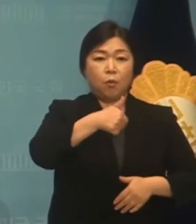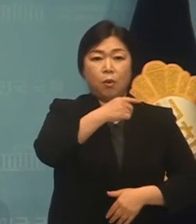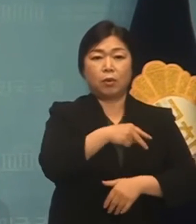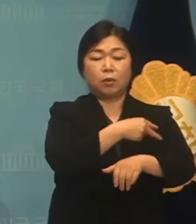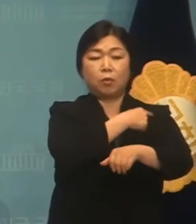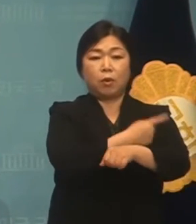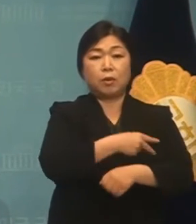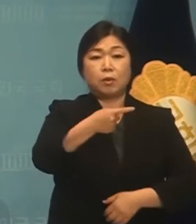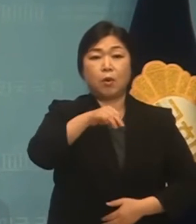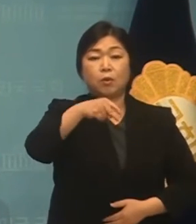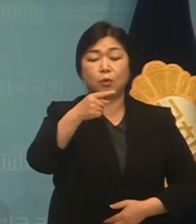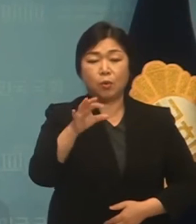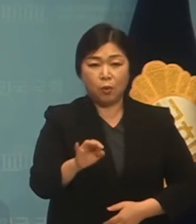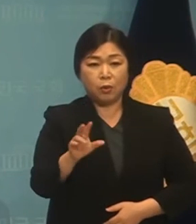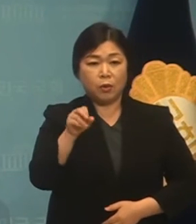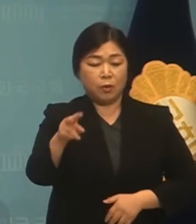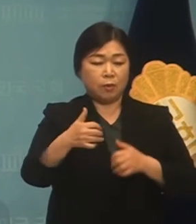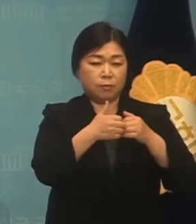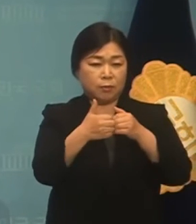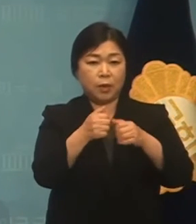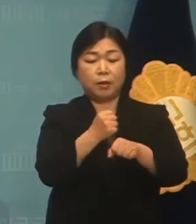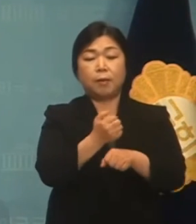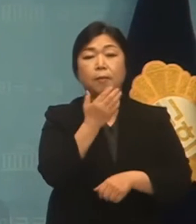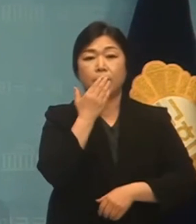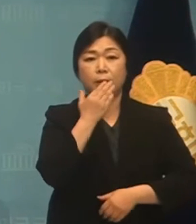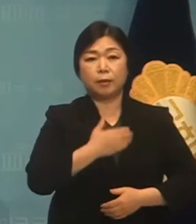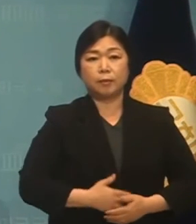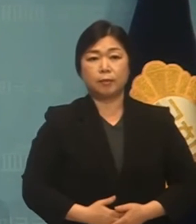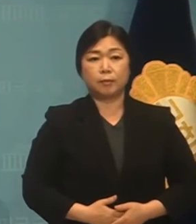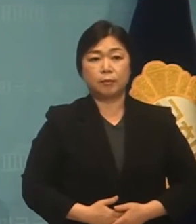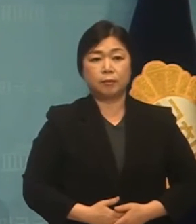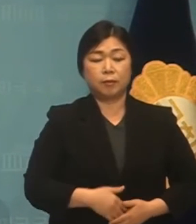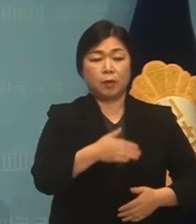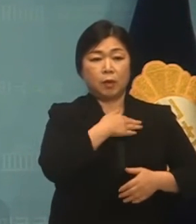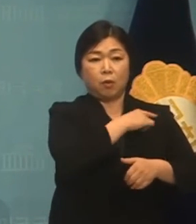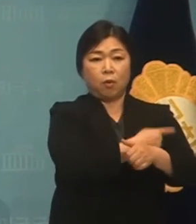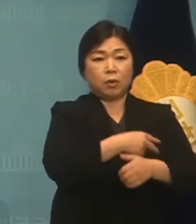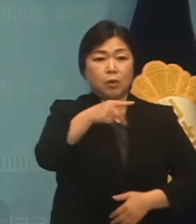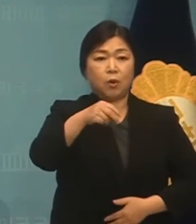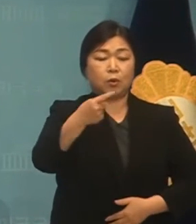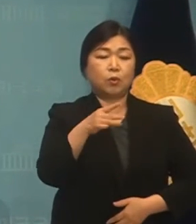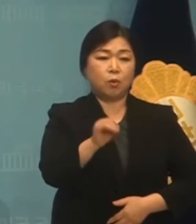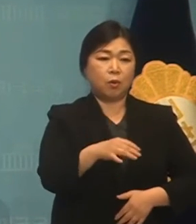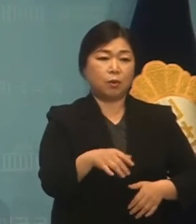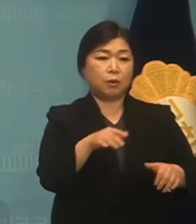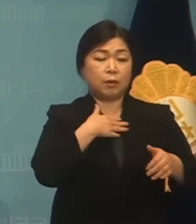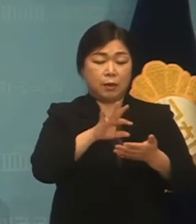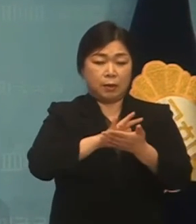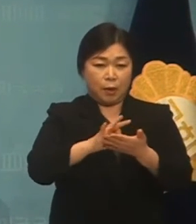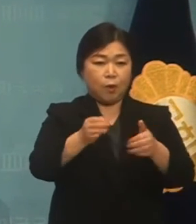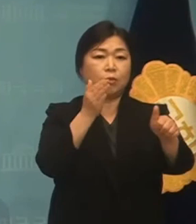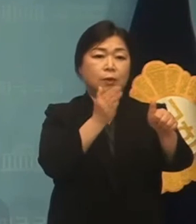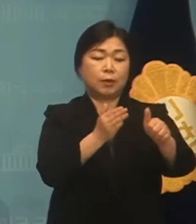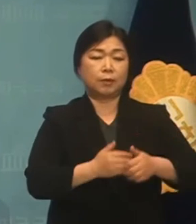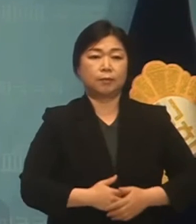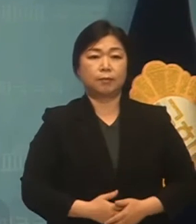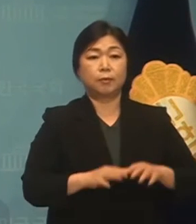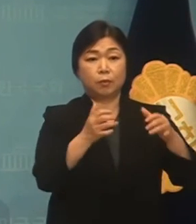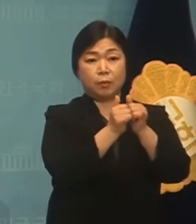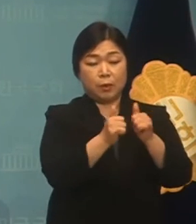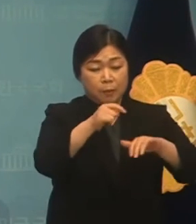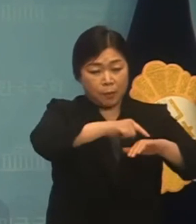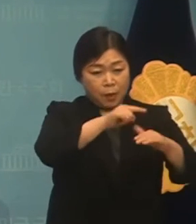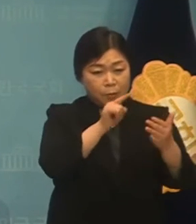거대 여당의 독주를 막을 적임자입니다. 저 권성동을 대선 승리 도구로 써주십시오.